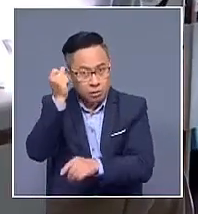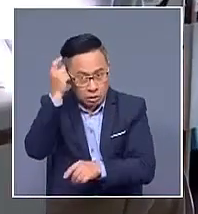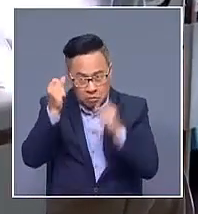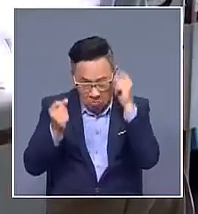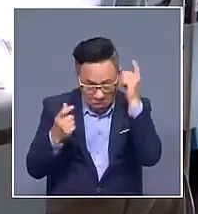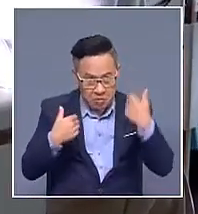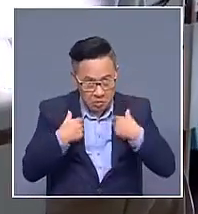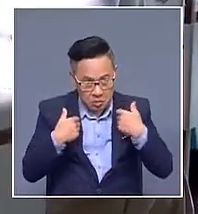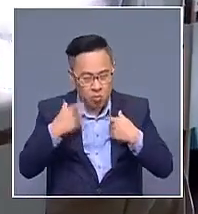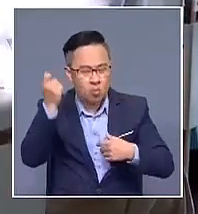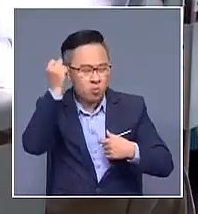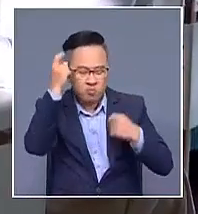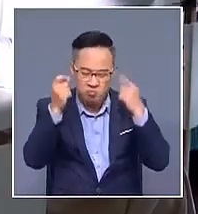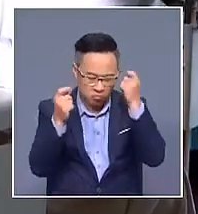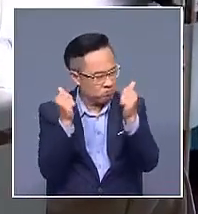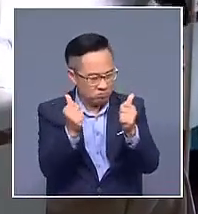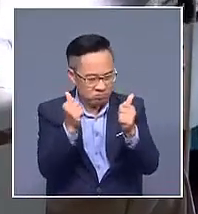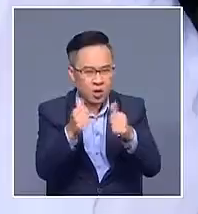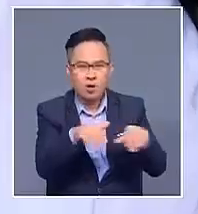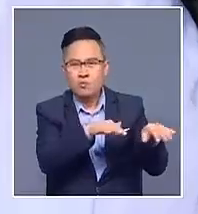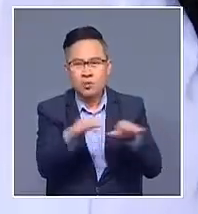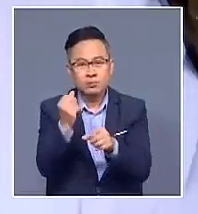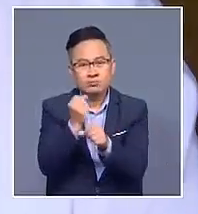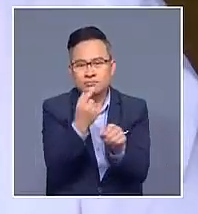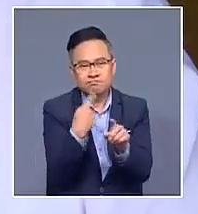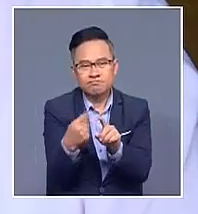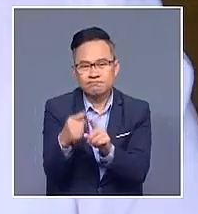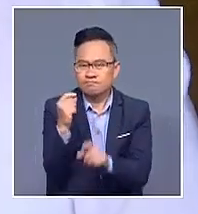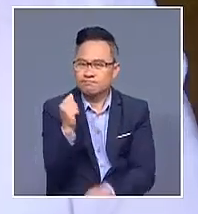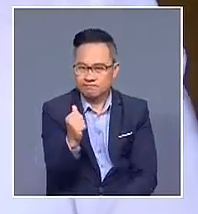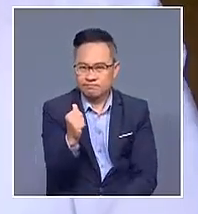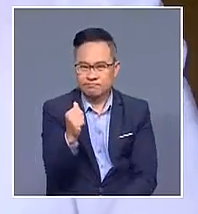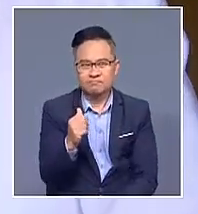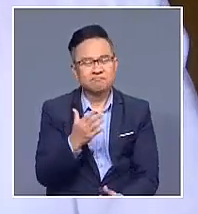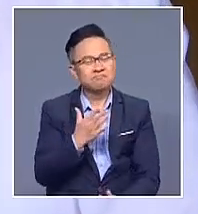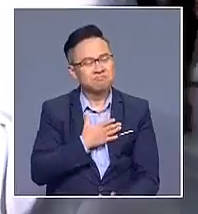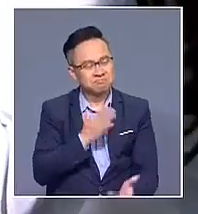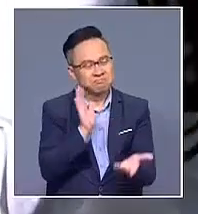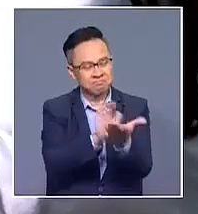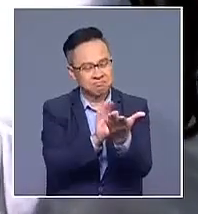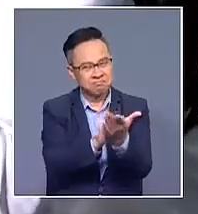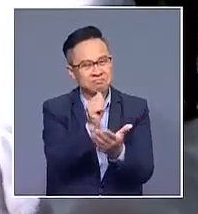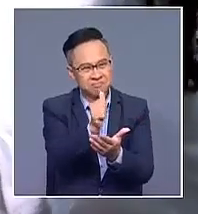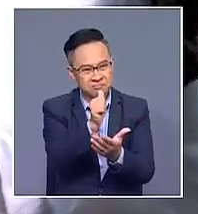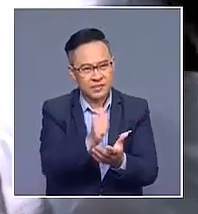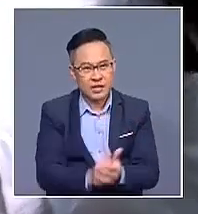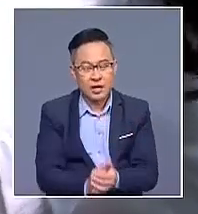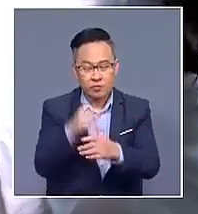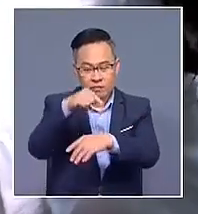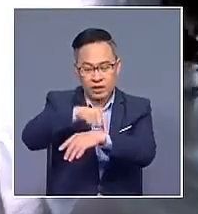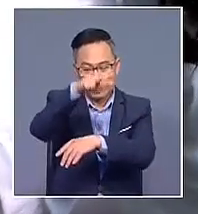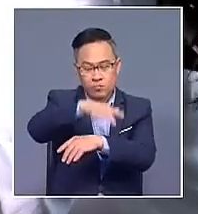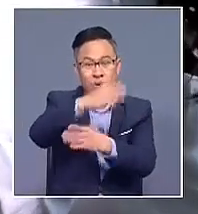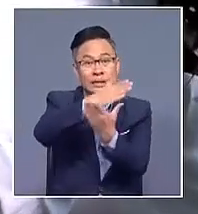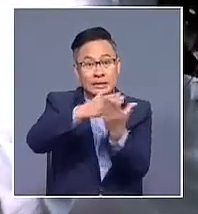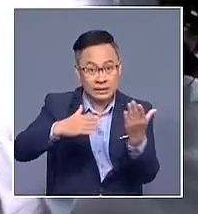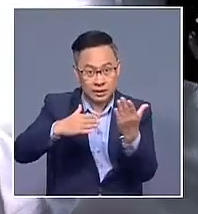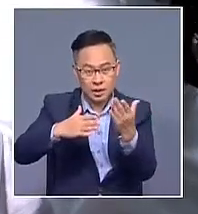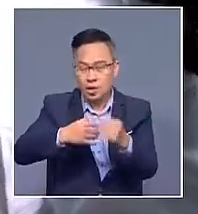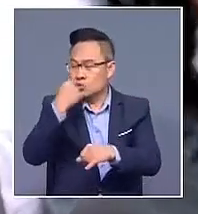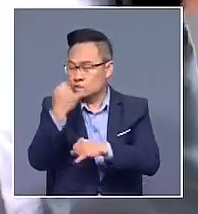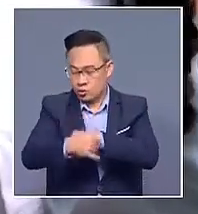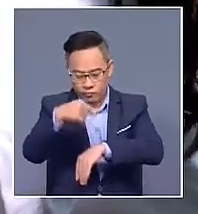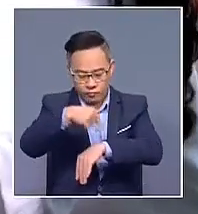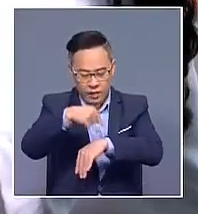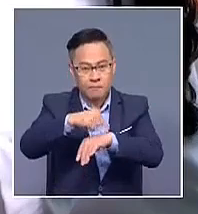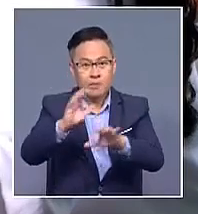พร้อมที่จะแบบทำอย่างอื่นต่อใช่ไหม ค ่ ะ เก่งมากเลยเลิกเรียน 3:30 ใช่ไหมคะ ใช่ค่